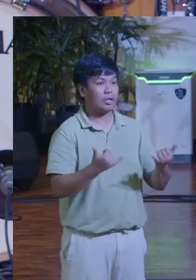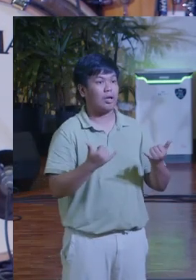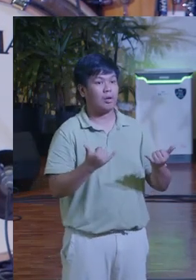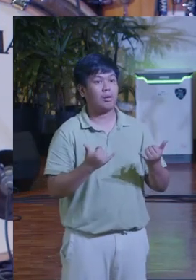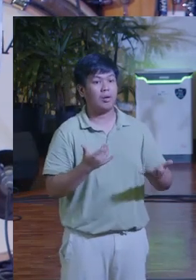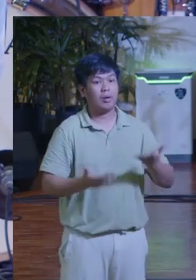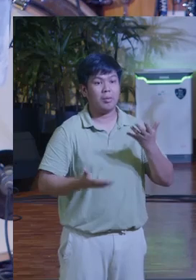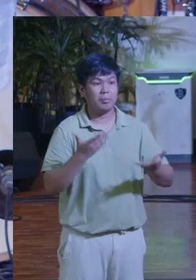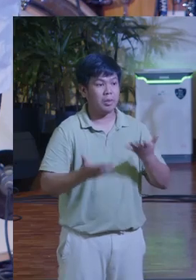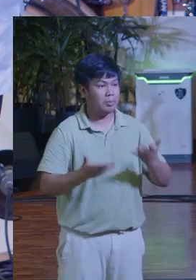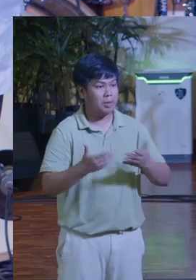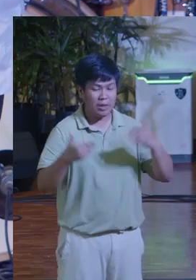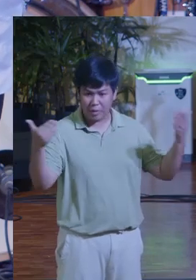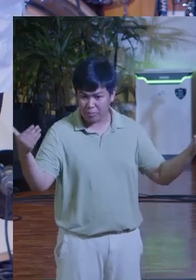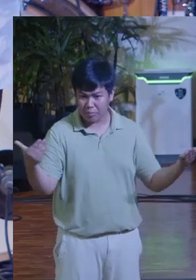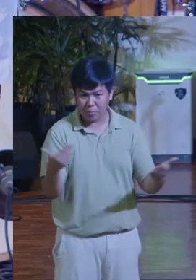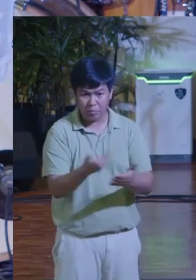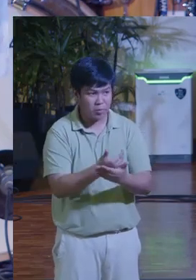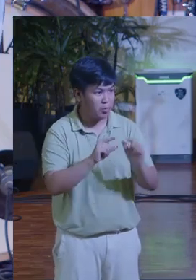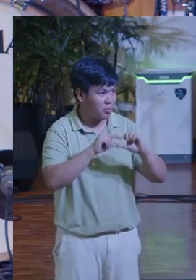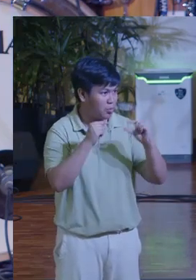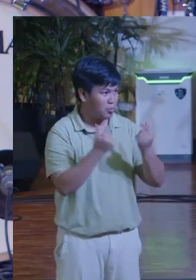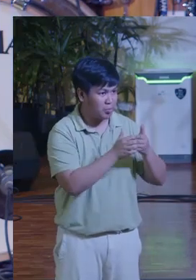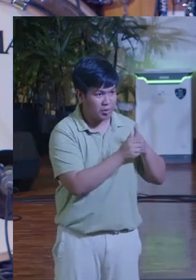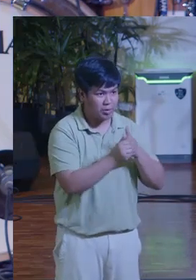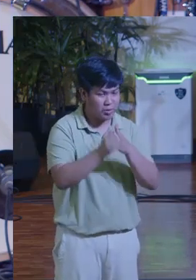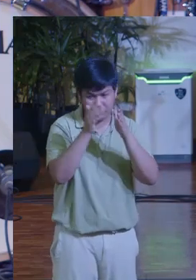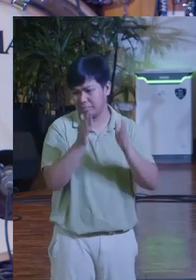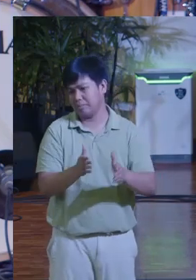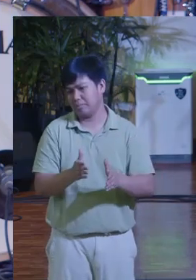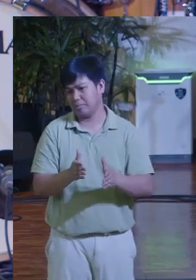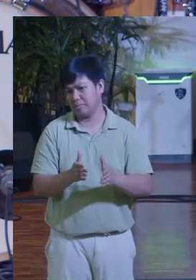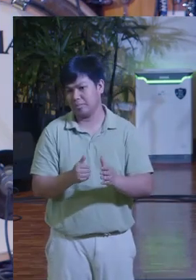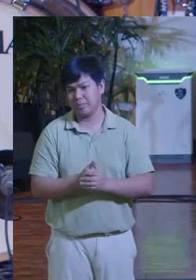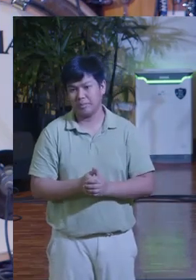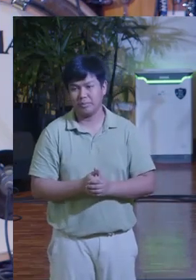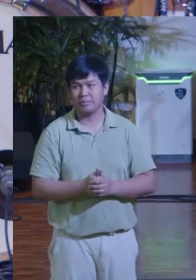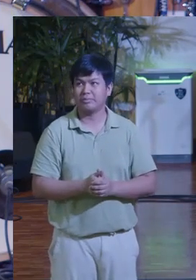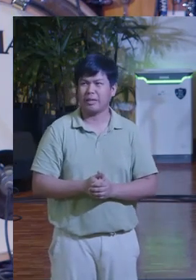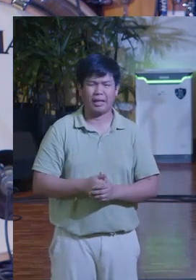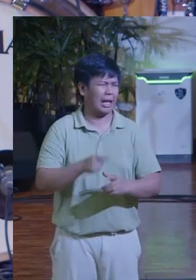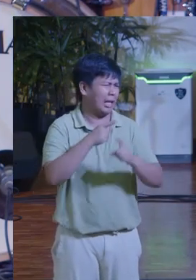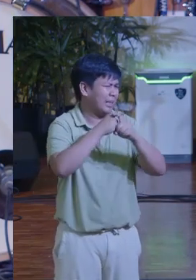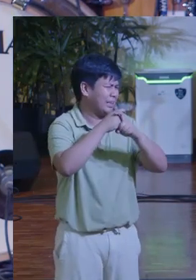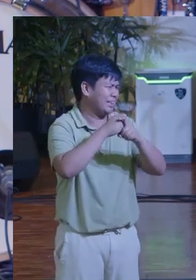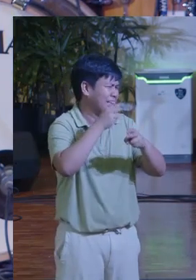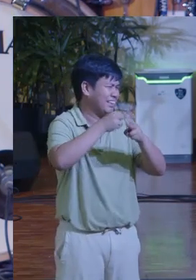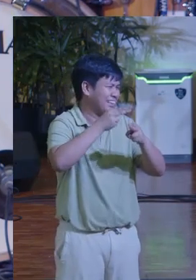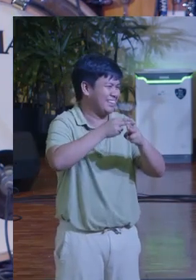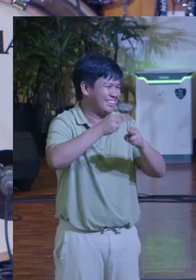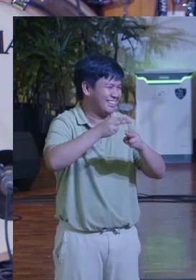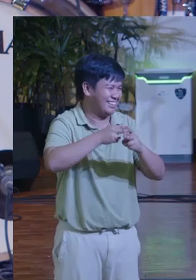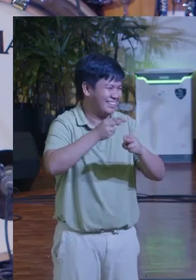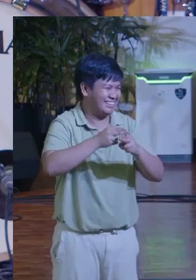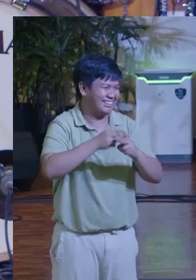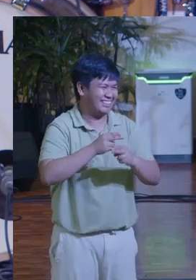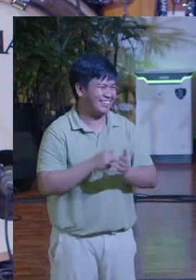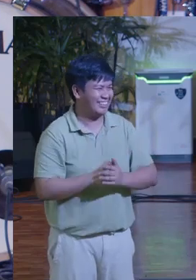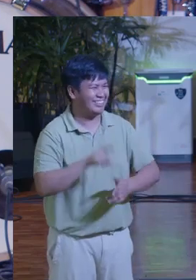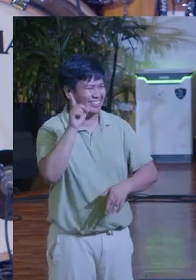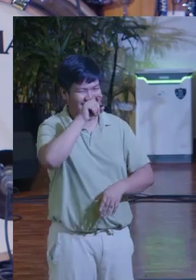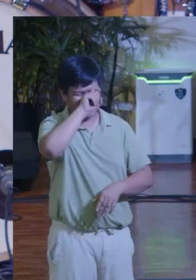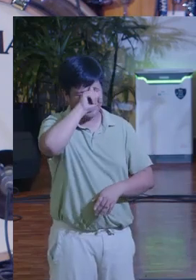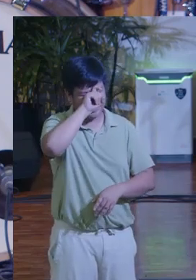18th dynasty na si Ahimtopet the first siguro ang